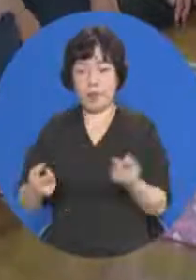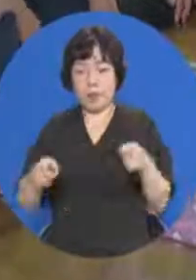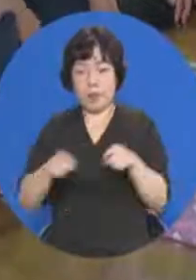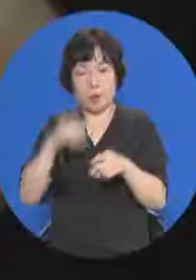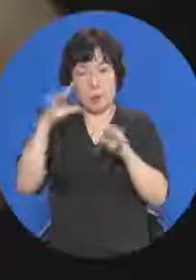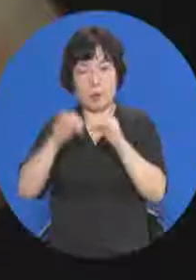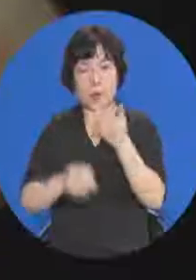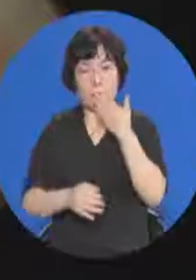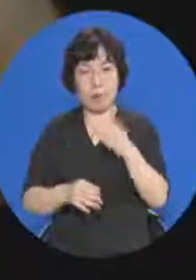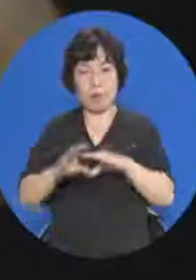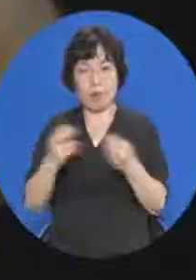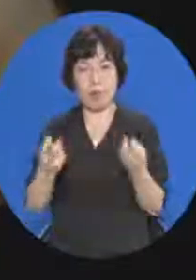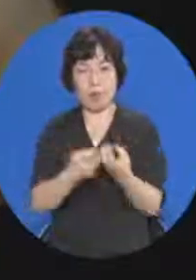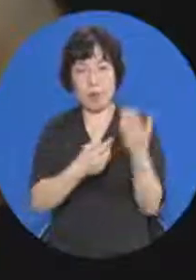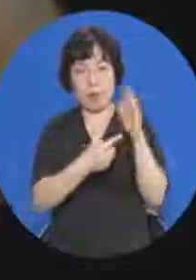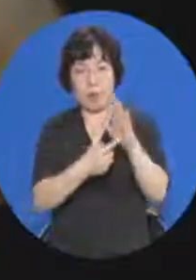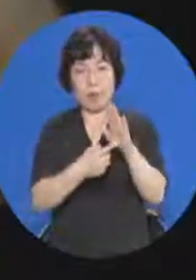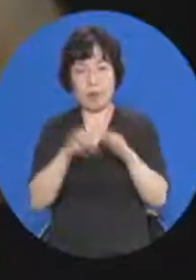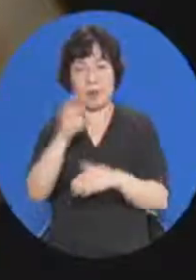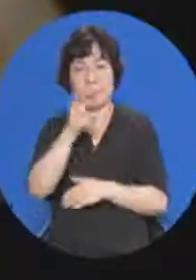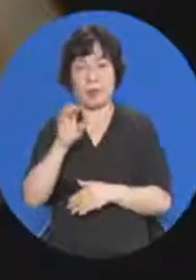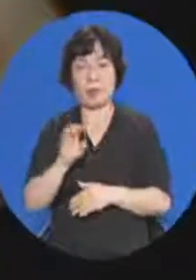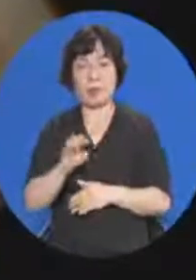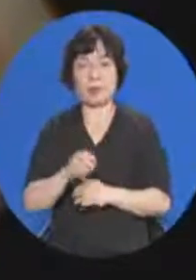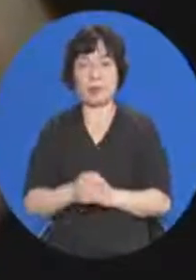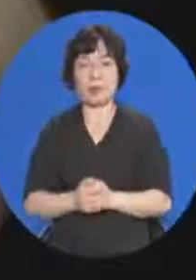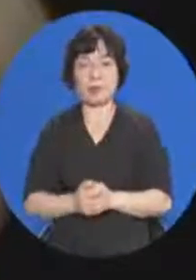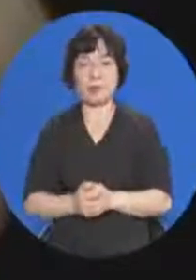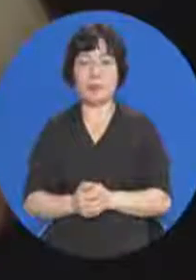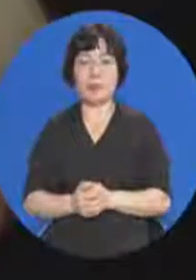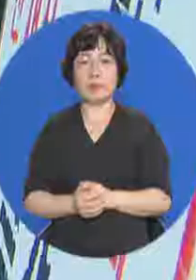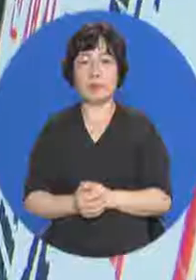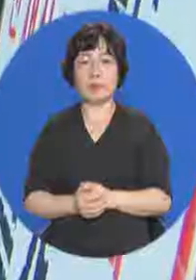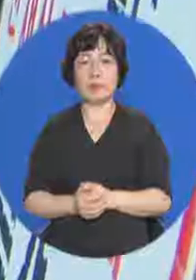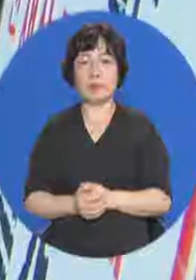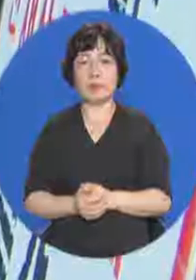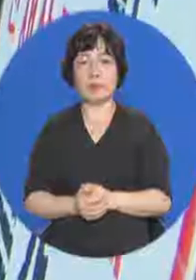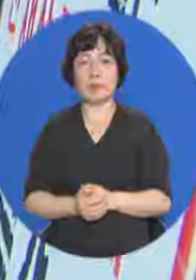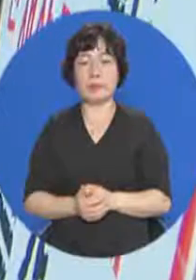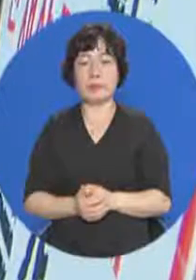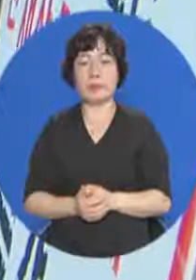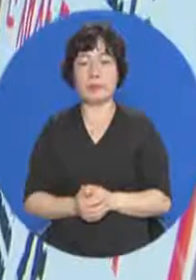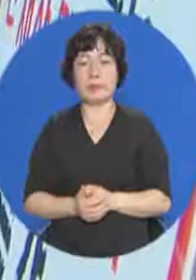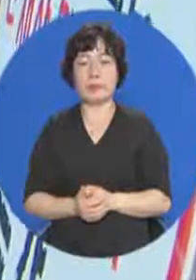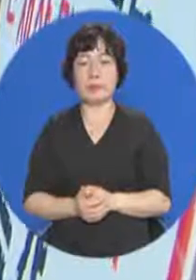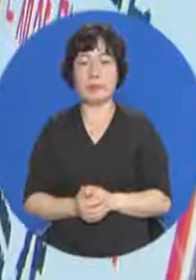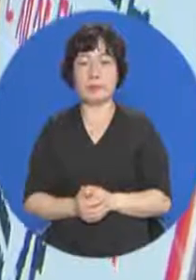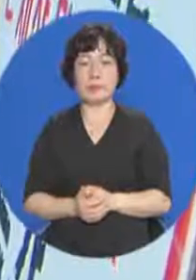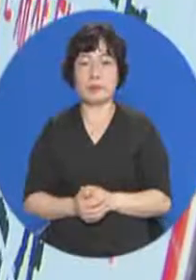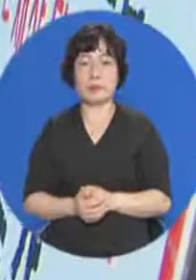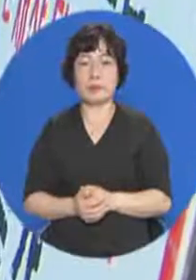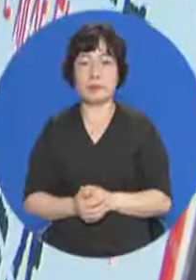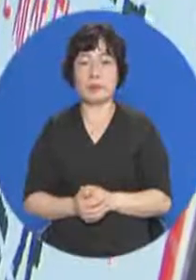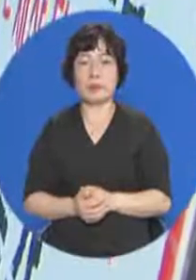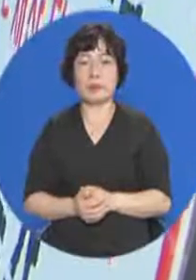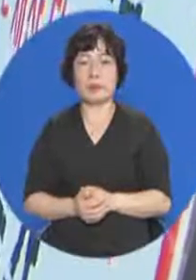수 있는 대안이 새로 제시될 수 있을지 관심이 모아지고 있습니다. MBC 뉴스 강서영입니다.